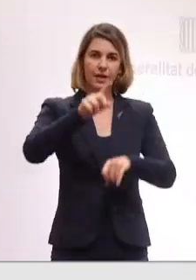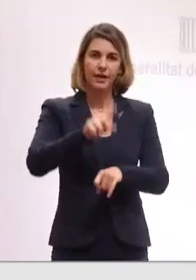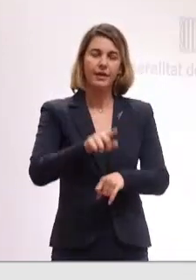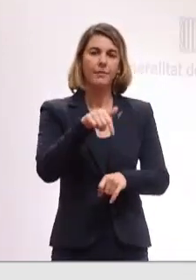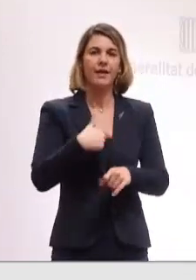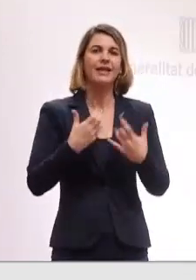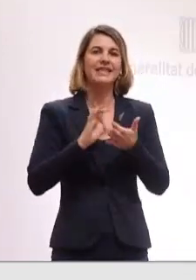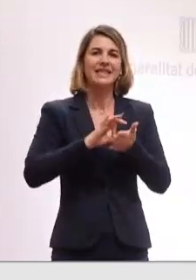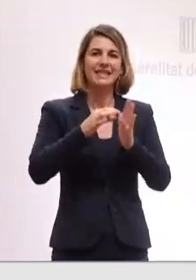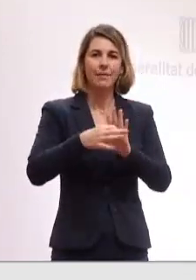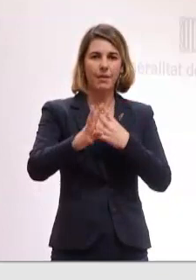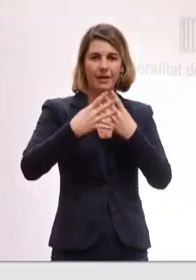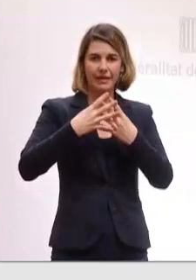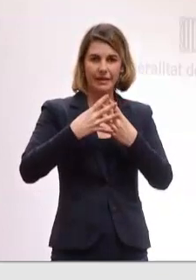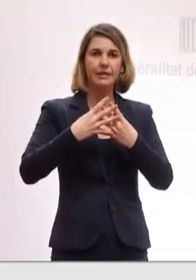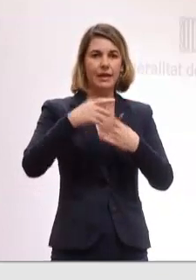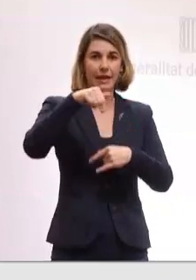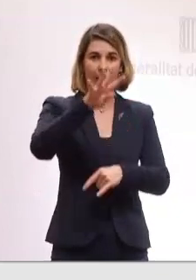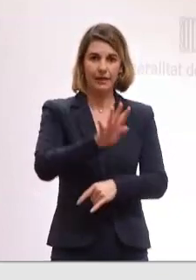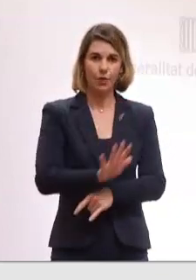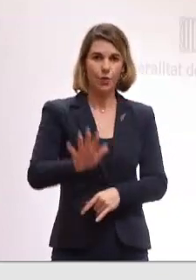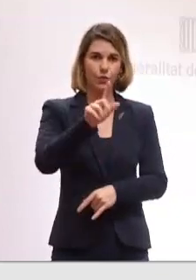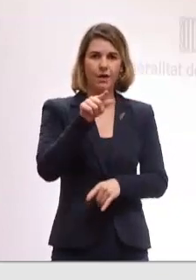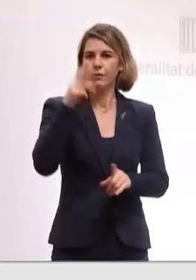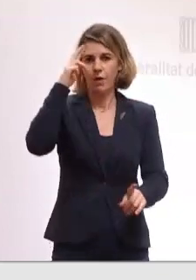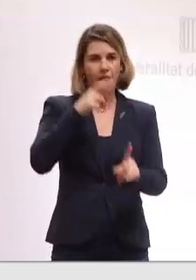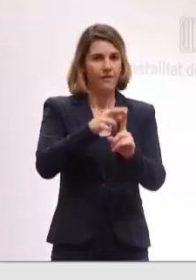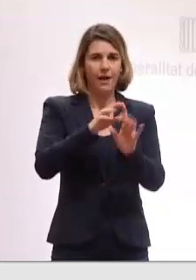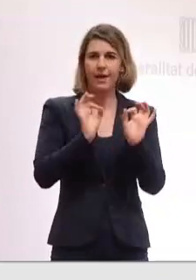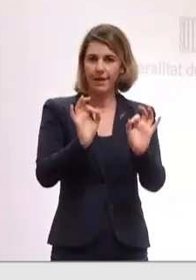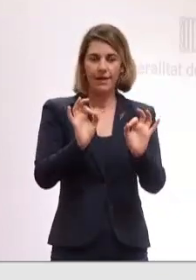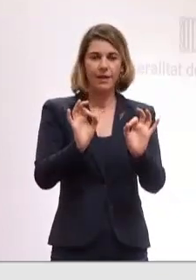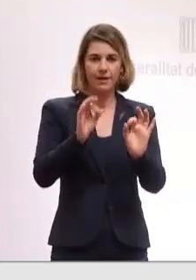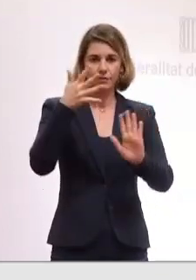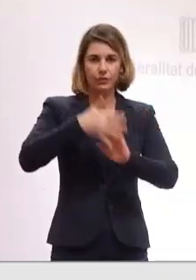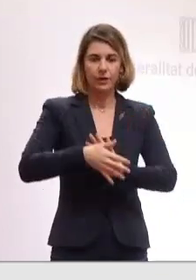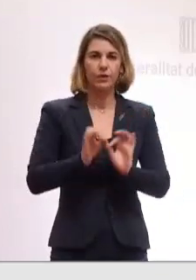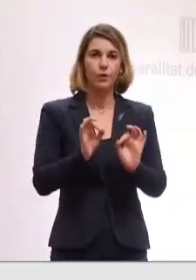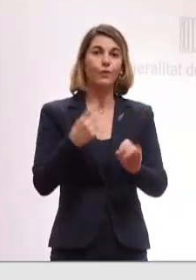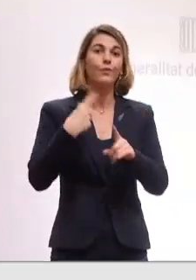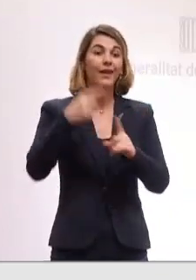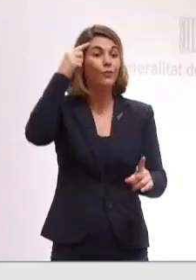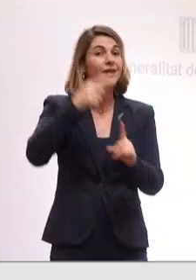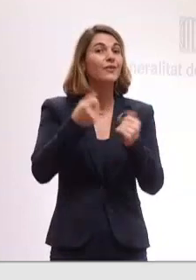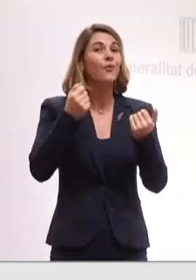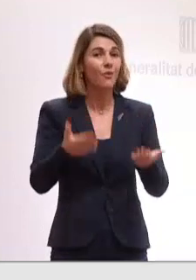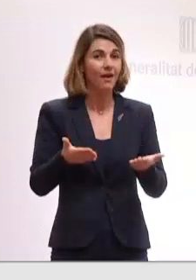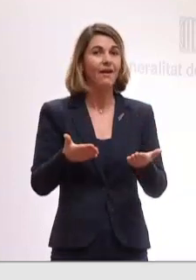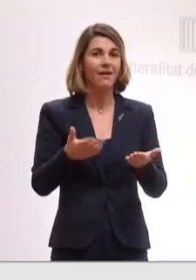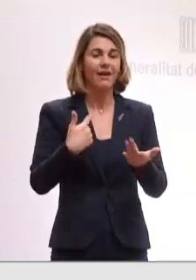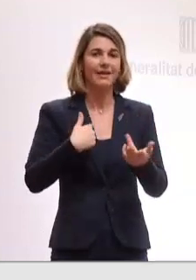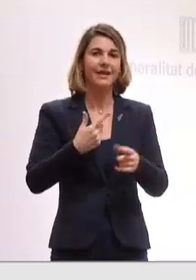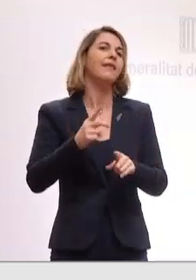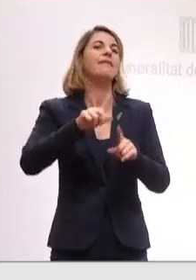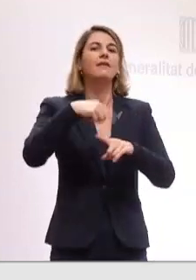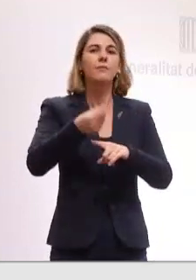sistema penitenciari a Catalunya. Per aquesta raó és un referent, perquè l'objectiu del sistema penitenciari és la reinserció